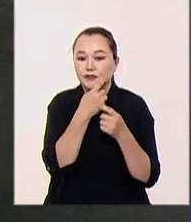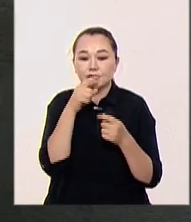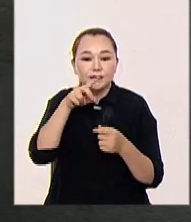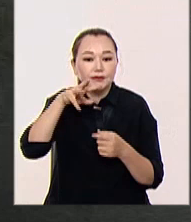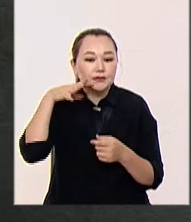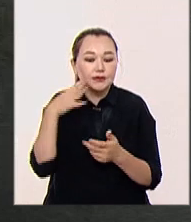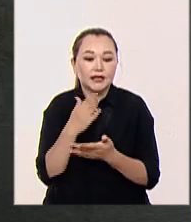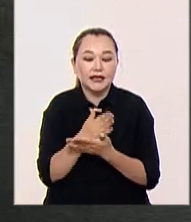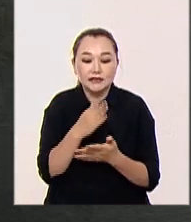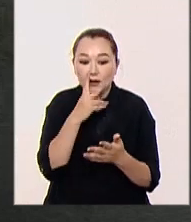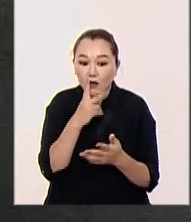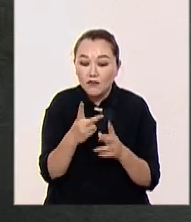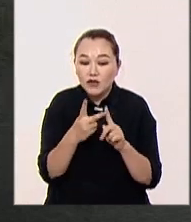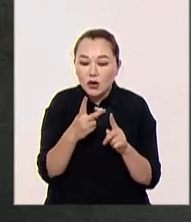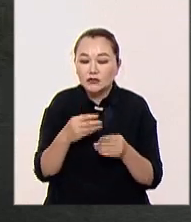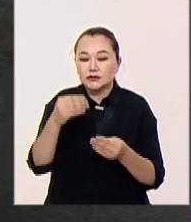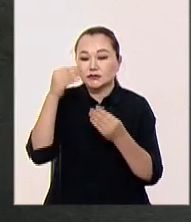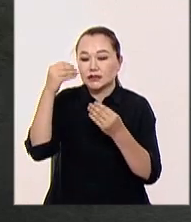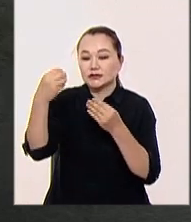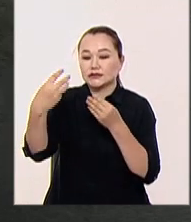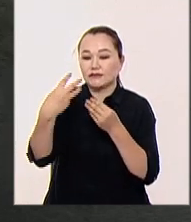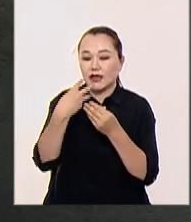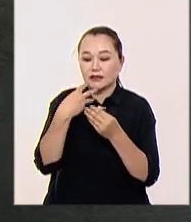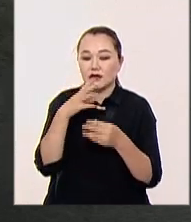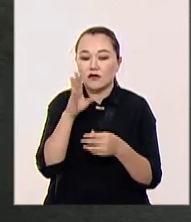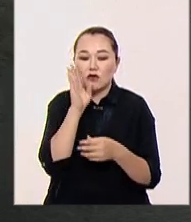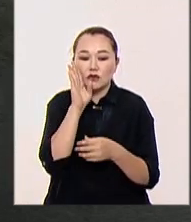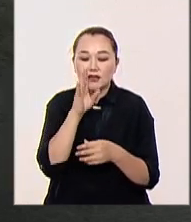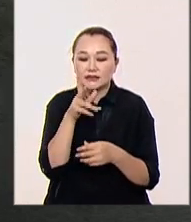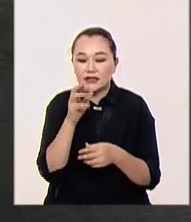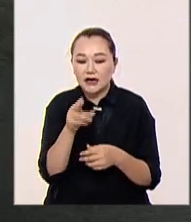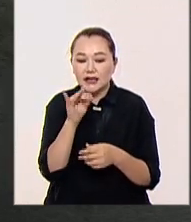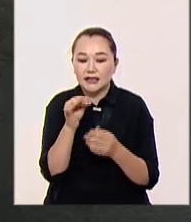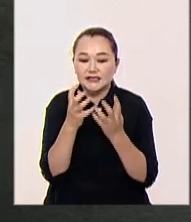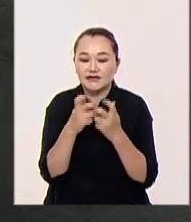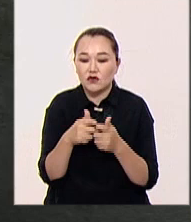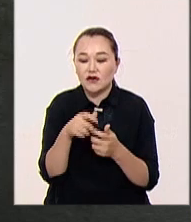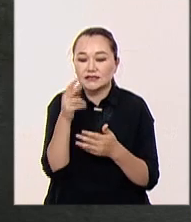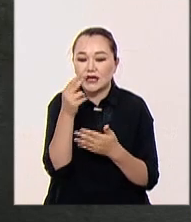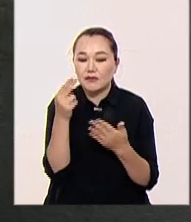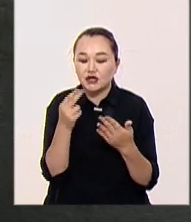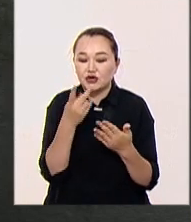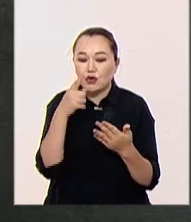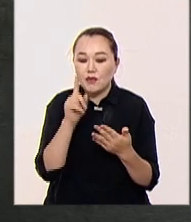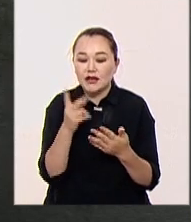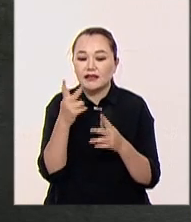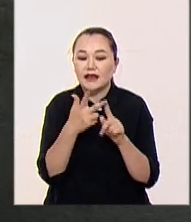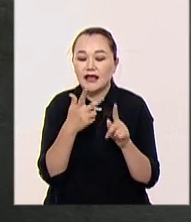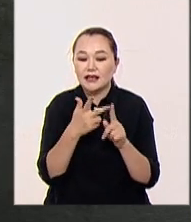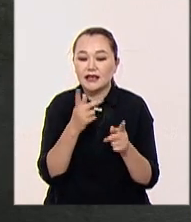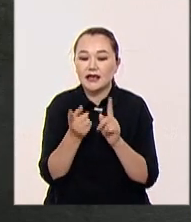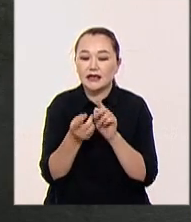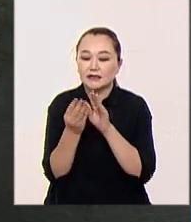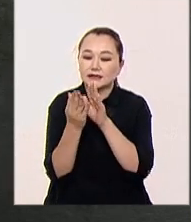– просмотреть банкноту на просвет. Проверить наличие водяного знака и цифрового изображения номинала. Третье. Изменить